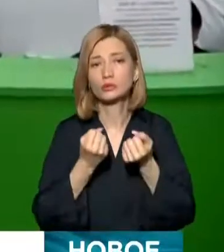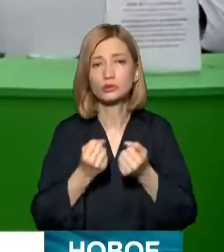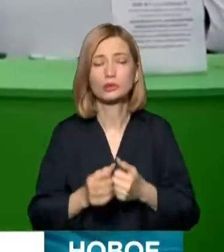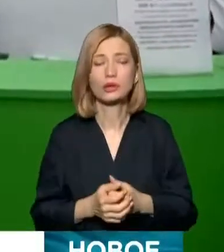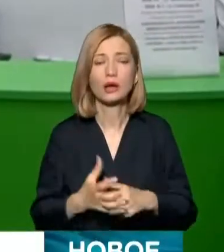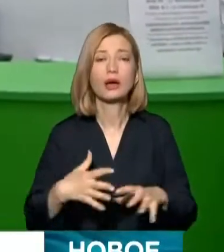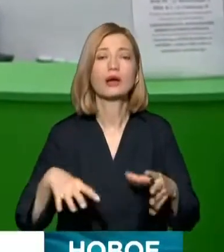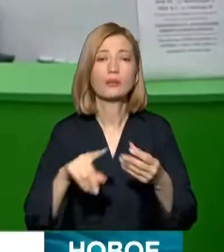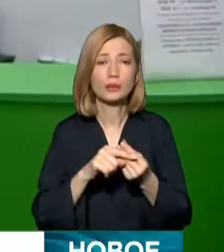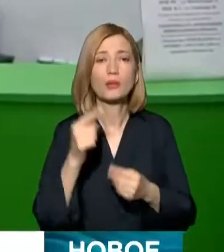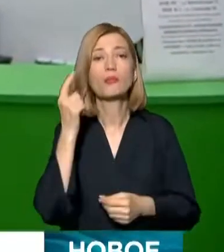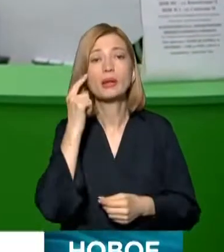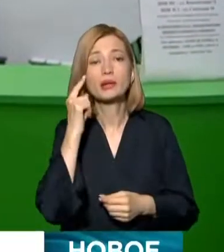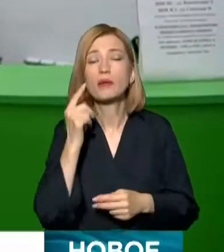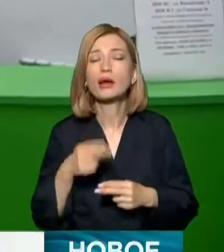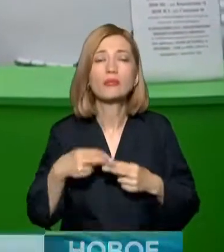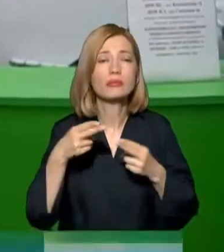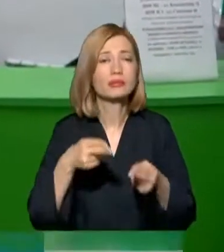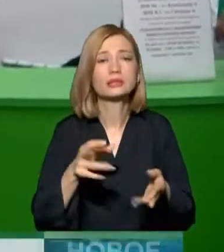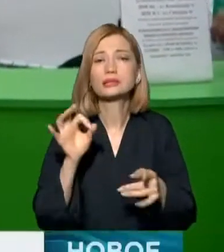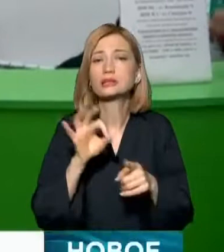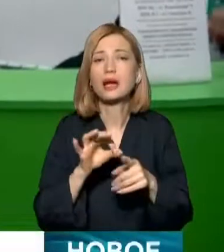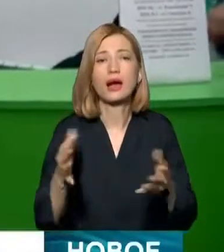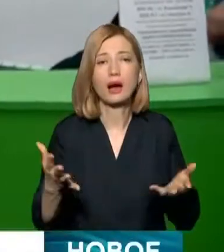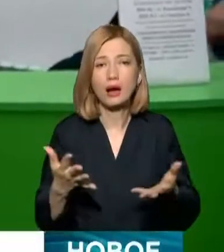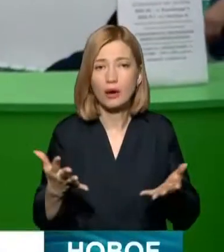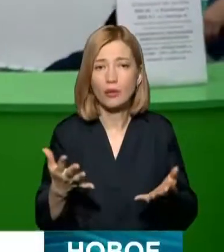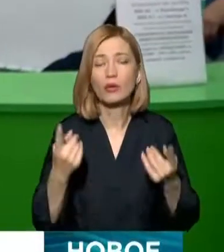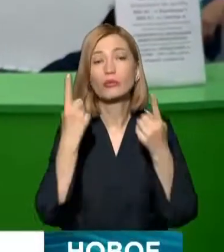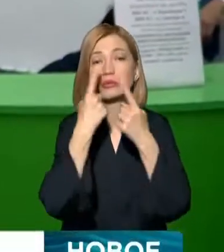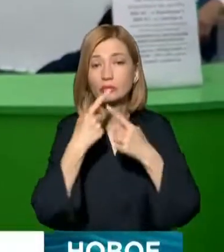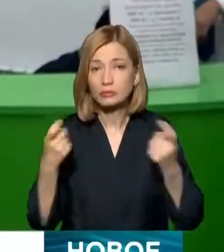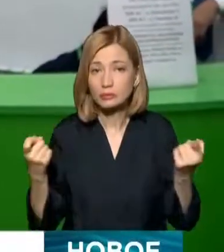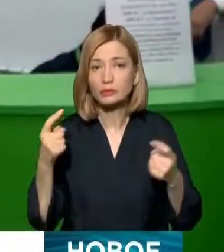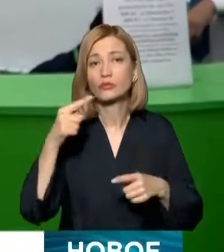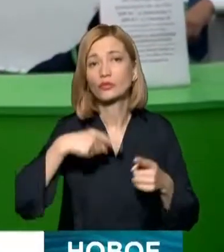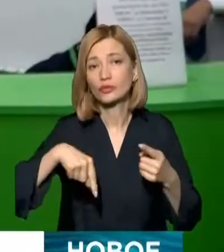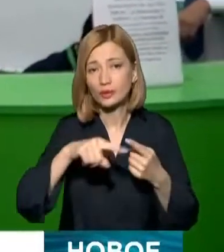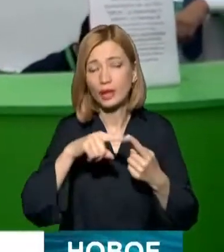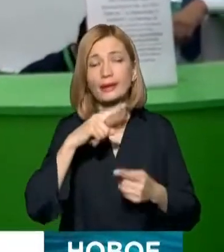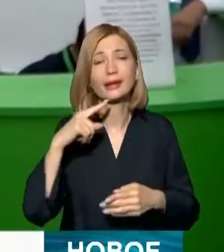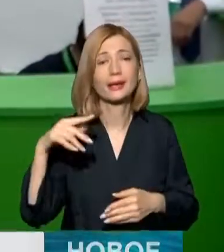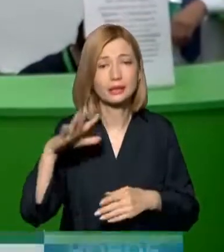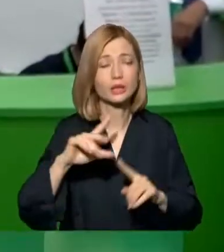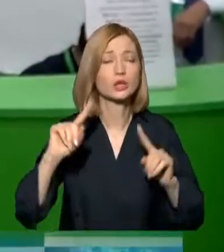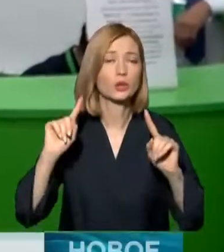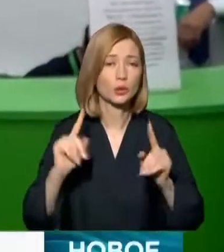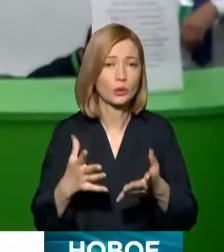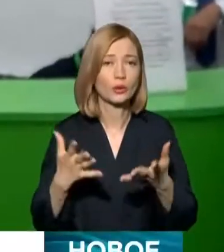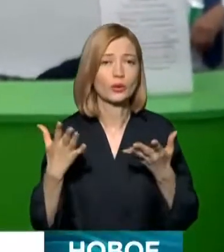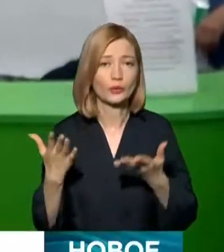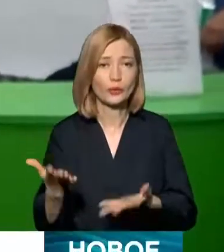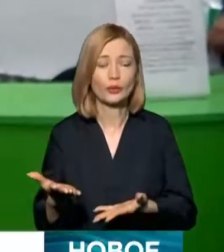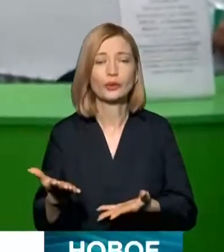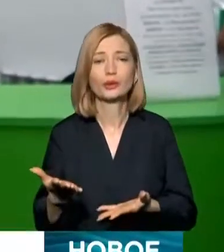наверное, понимают, с какой целью я приехал сюда в связи с последними событиями, что произошли у нас на родине. Вот, как бы